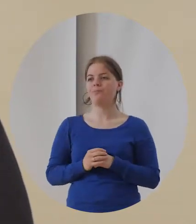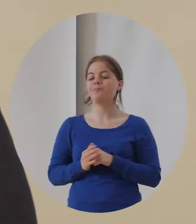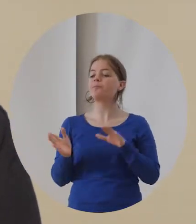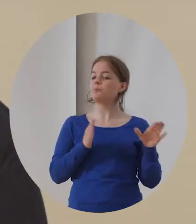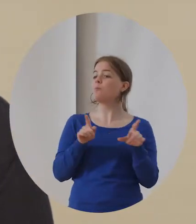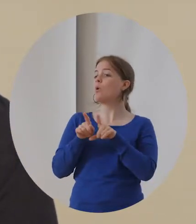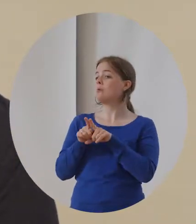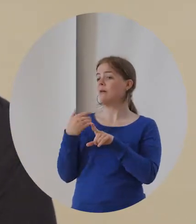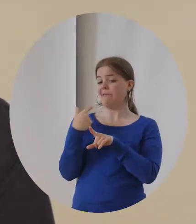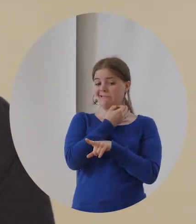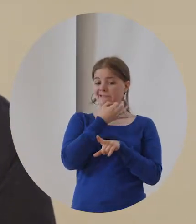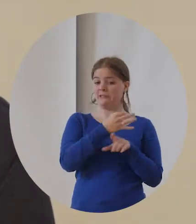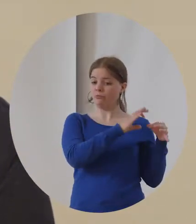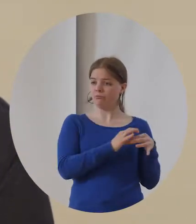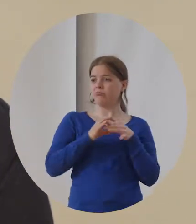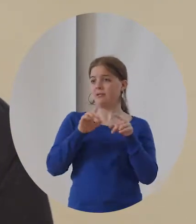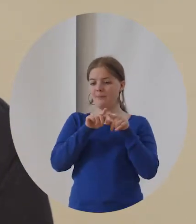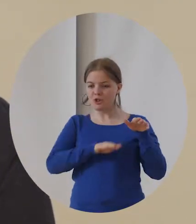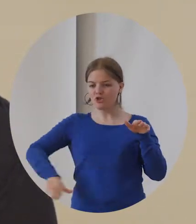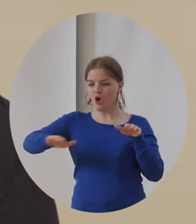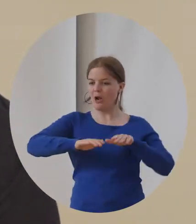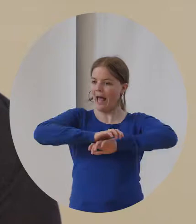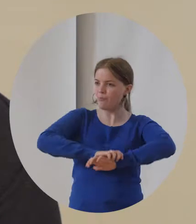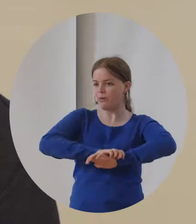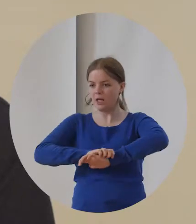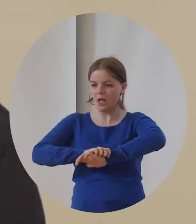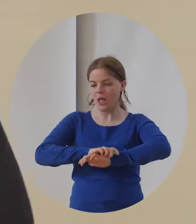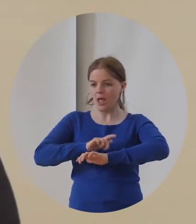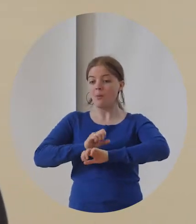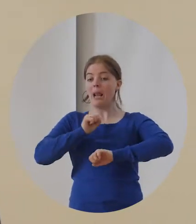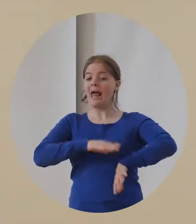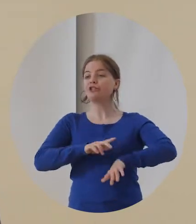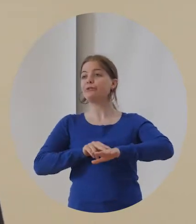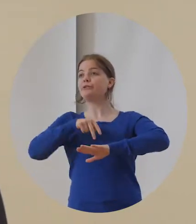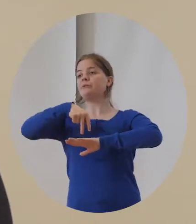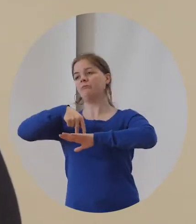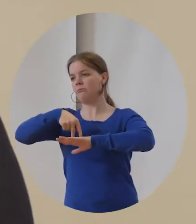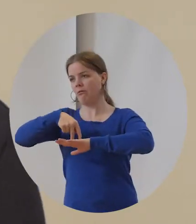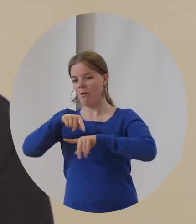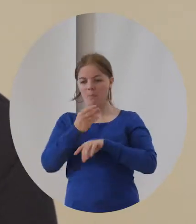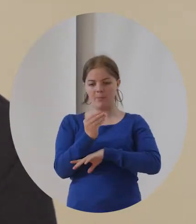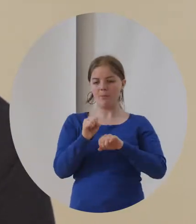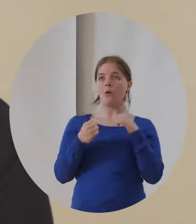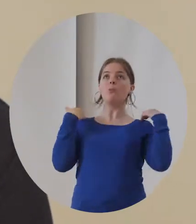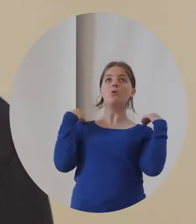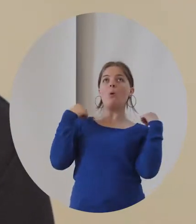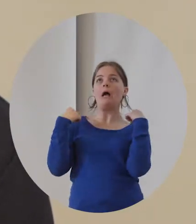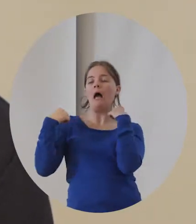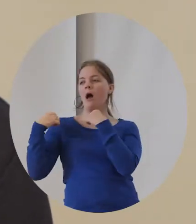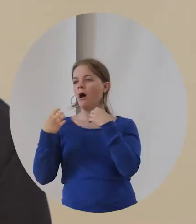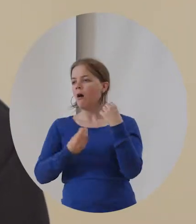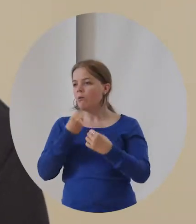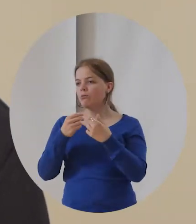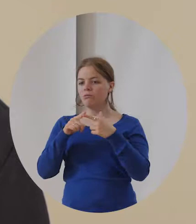comme disait Sylvie. Donc ces bébés qui vont avoir tendance à se promener sur le dos, allongés constamment au sol, avec